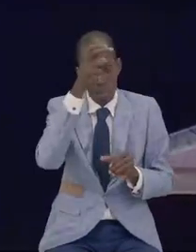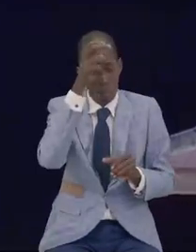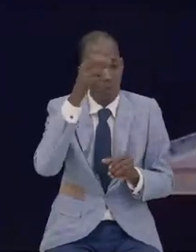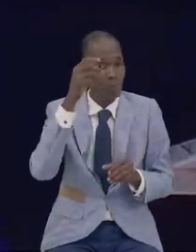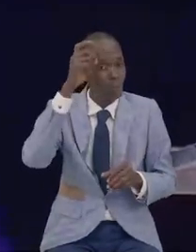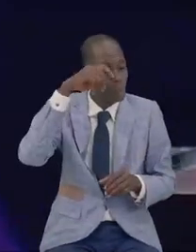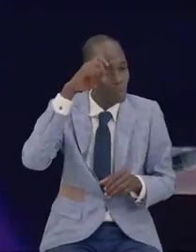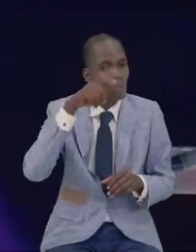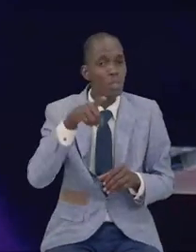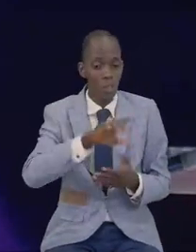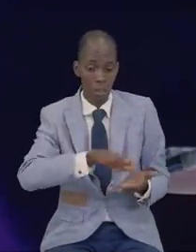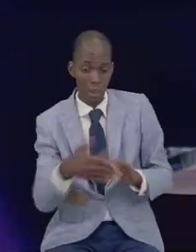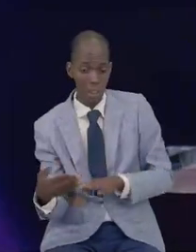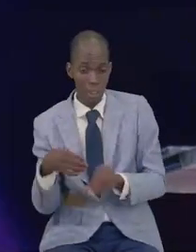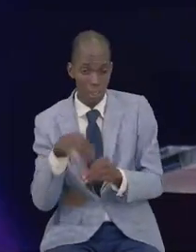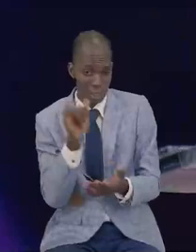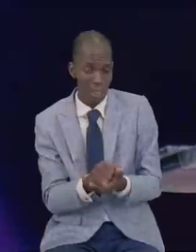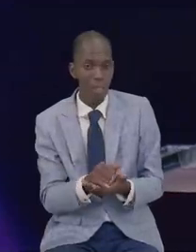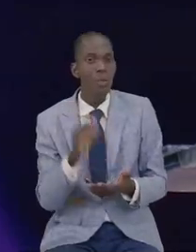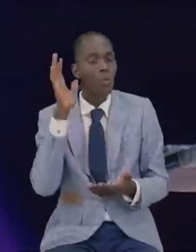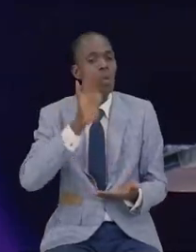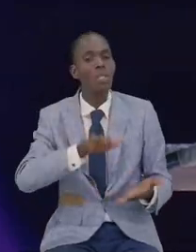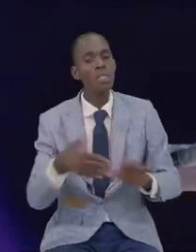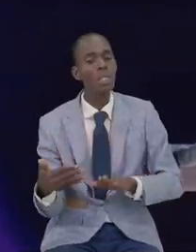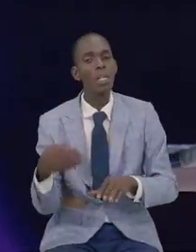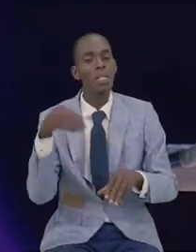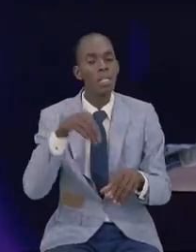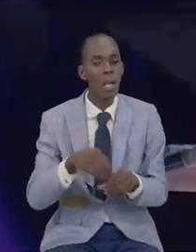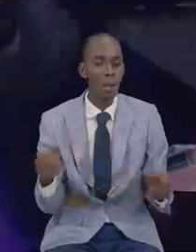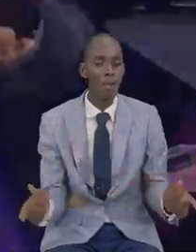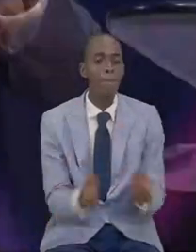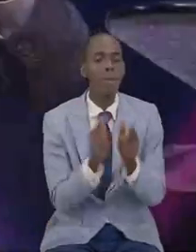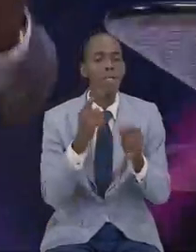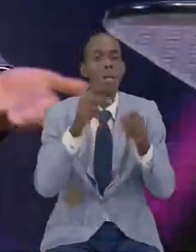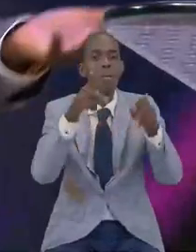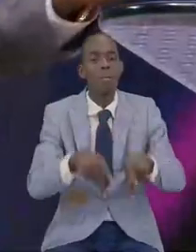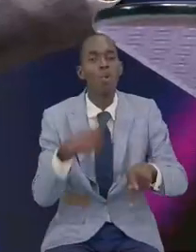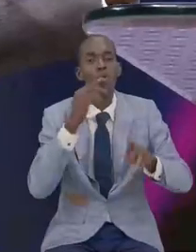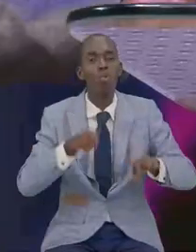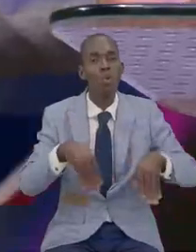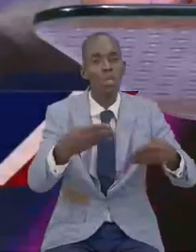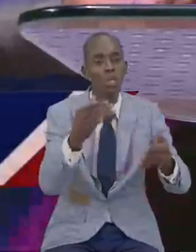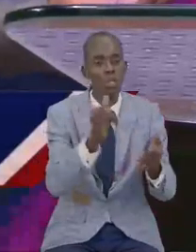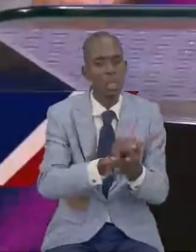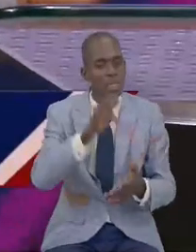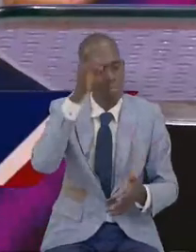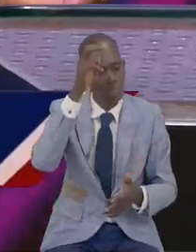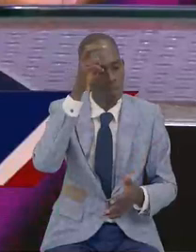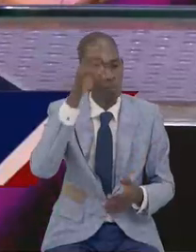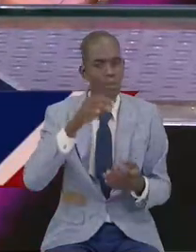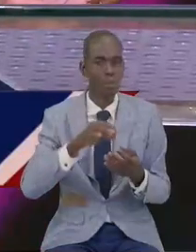diabolique. S'ils meurent, ils vont passer l'éternité avec celui qui leur a donné la sagesse là. Donc, ils ne peuvent pas vivre avec Christ parce que